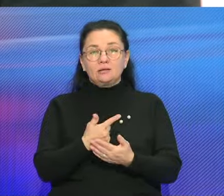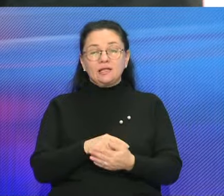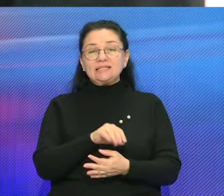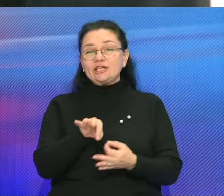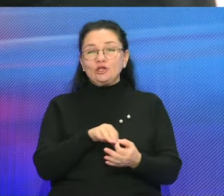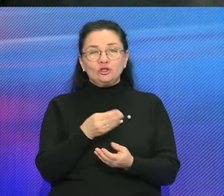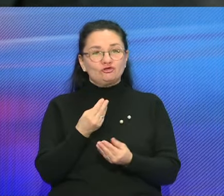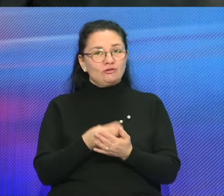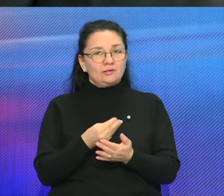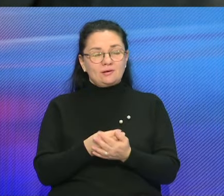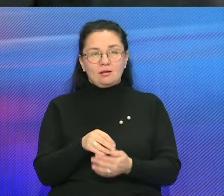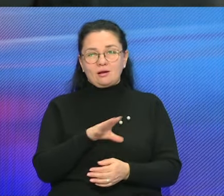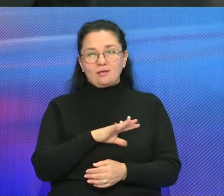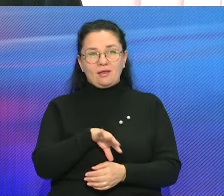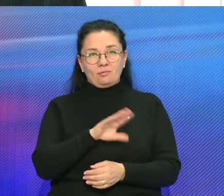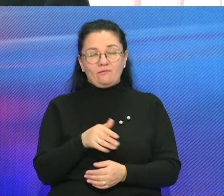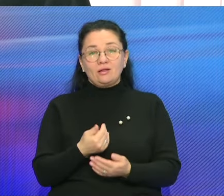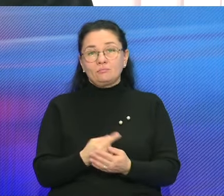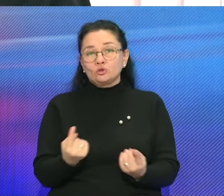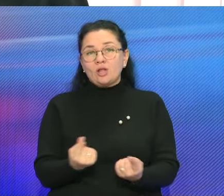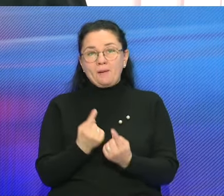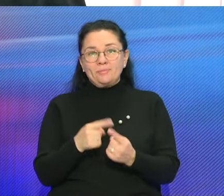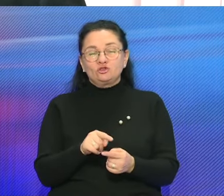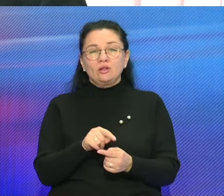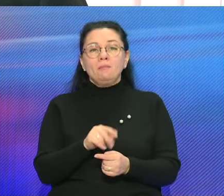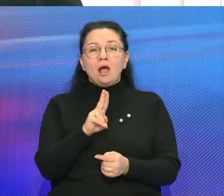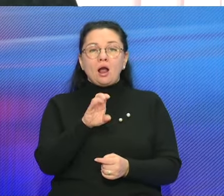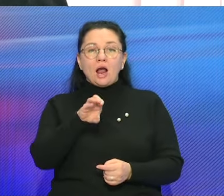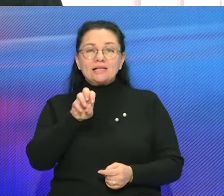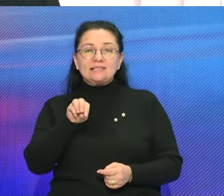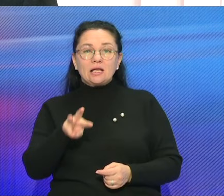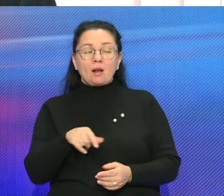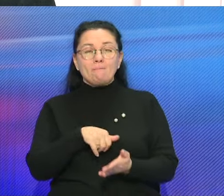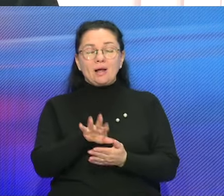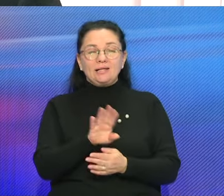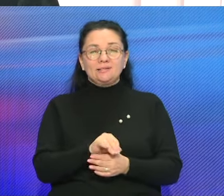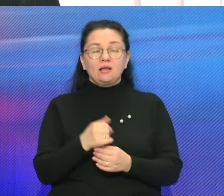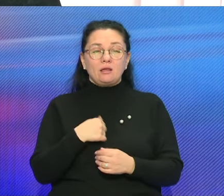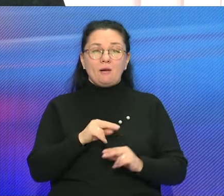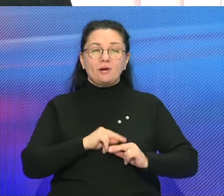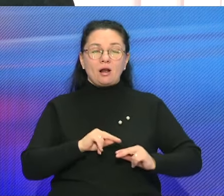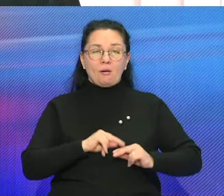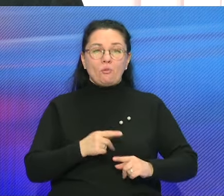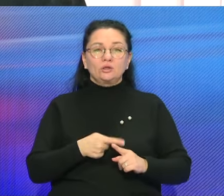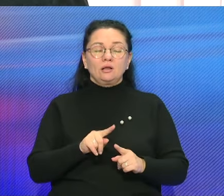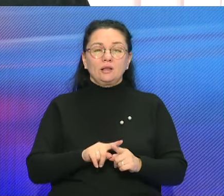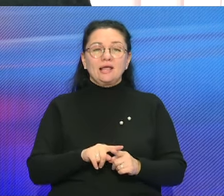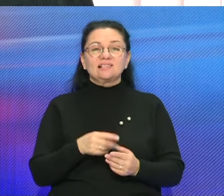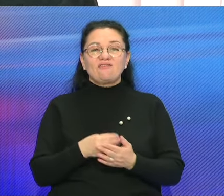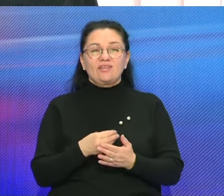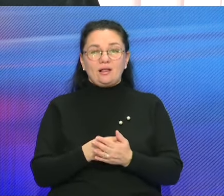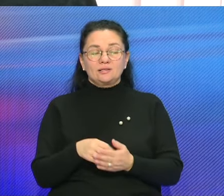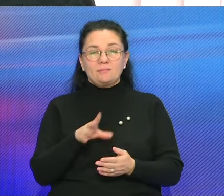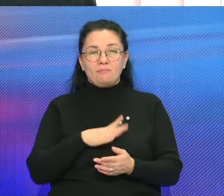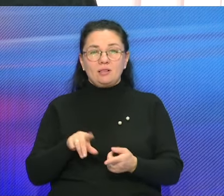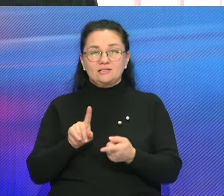не бывает. Вы даже кассиром пойти, потому что всю жизнь проработала, вот, связана была с финансами. Поэтому